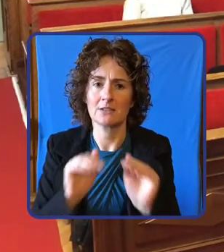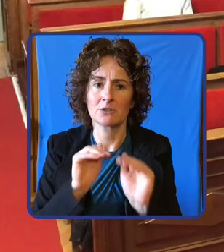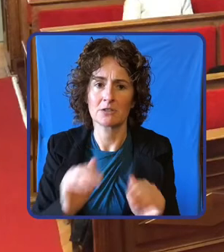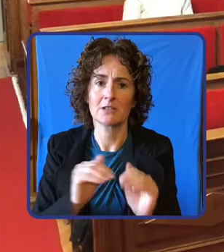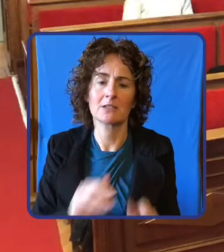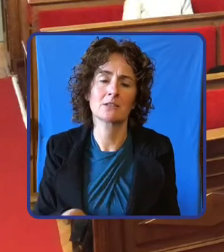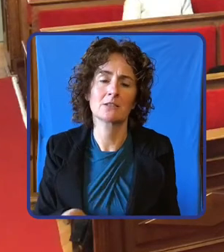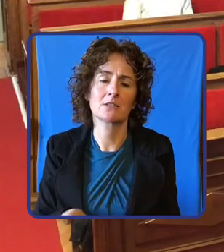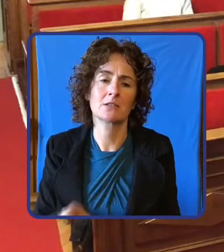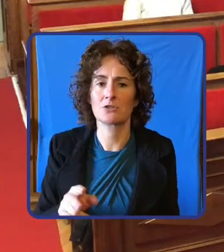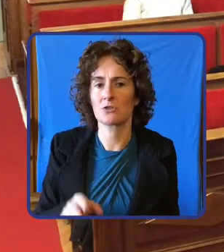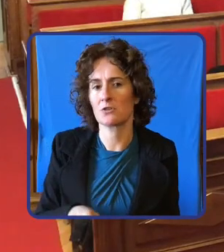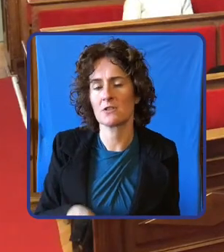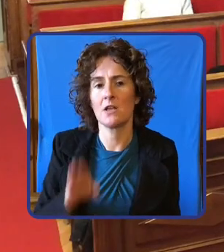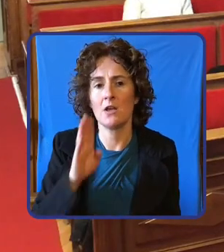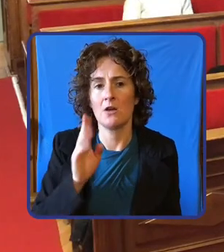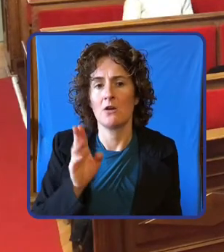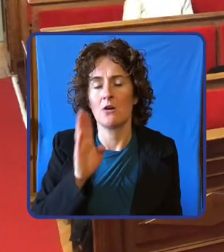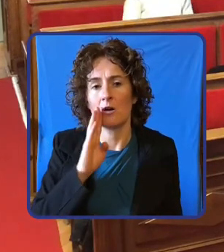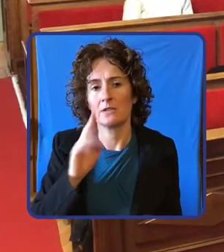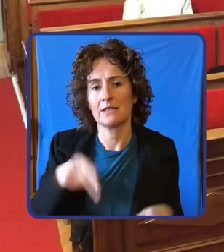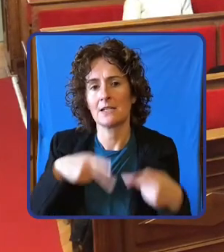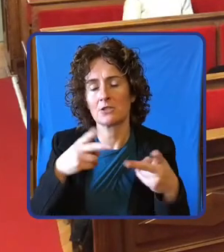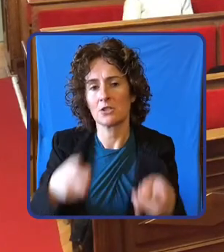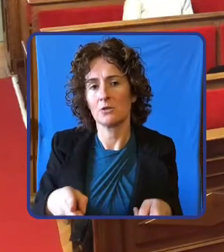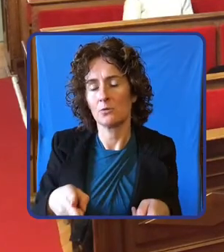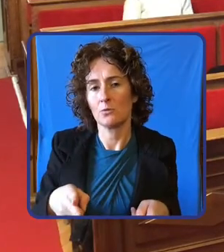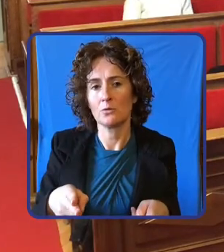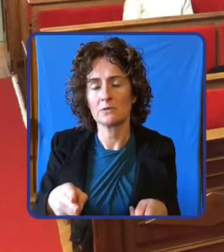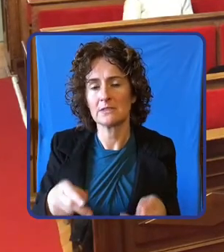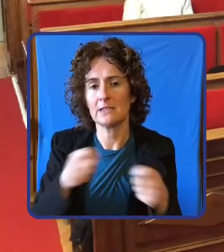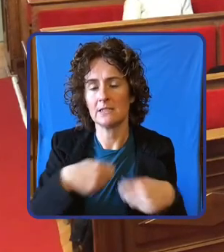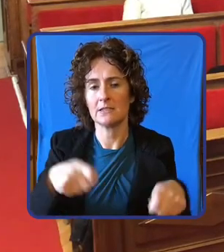társasház felújítására elkülönített 37 millió forint is itt található.